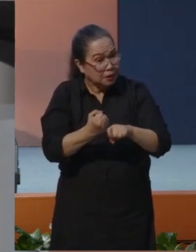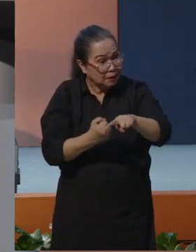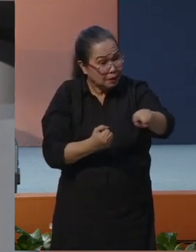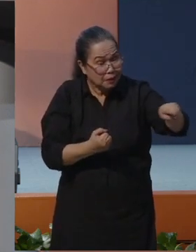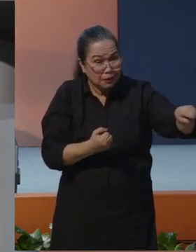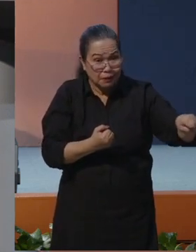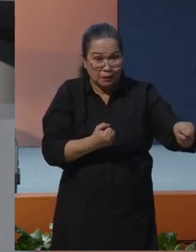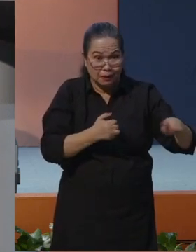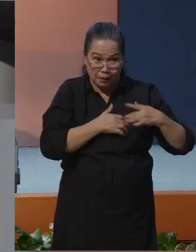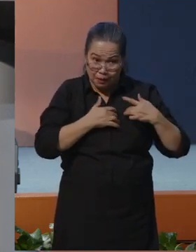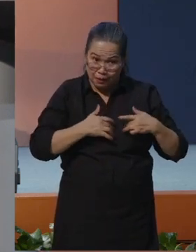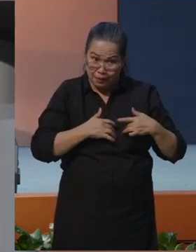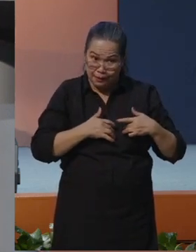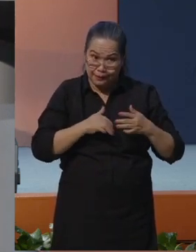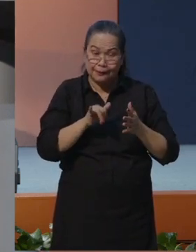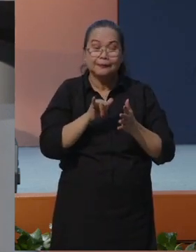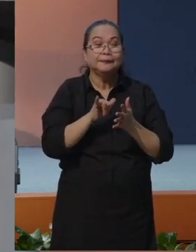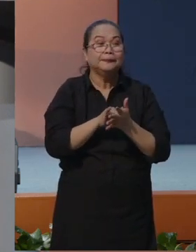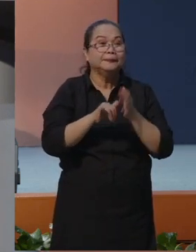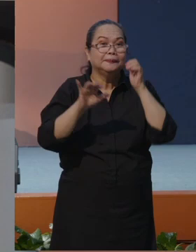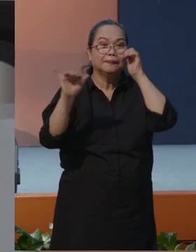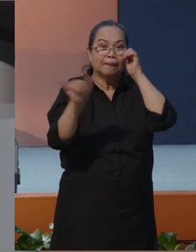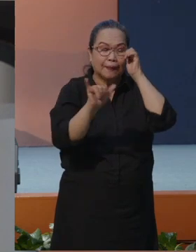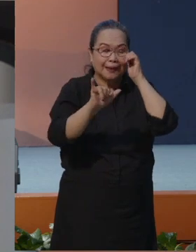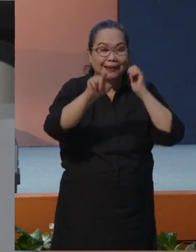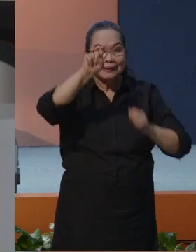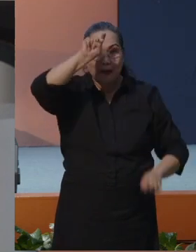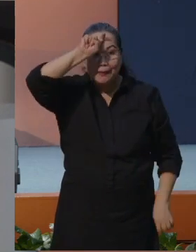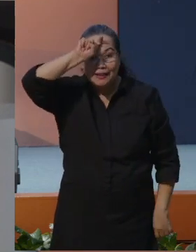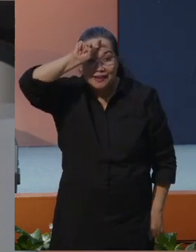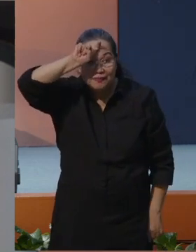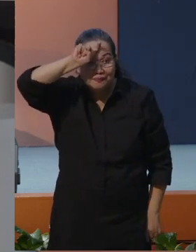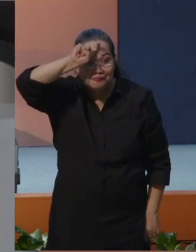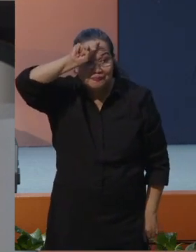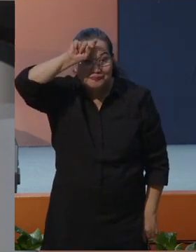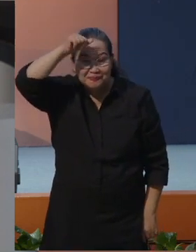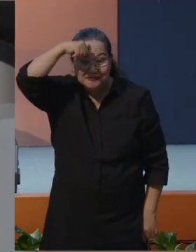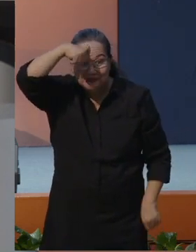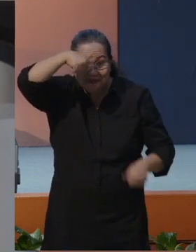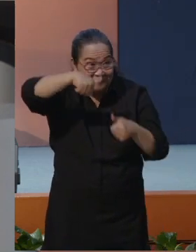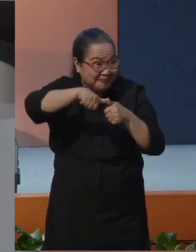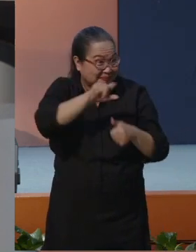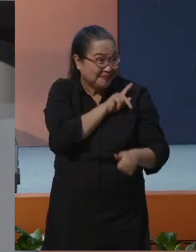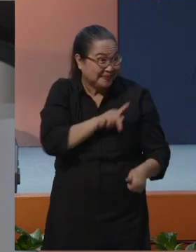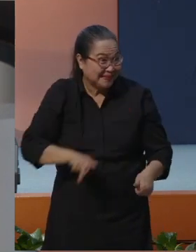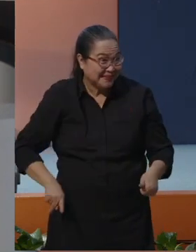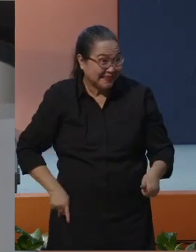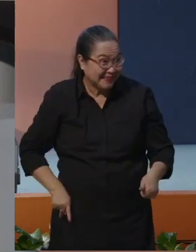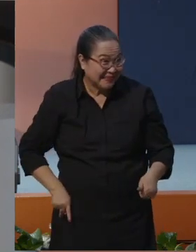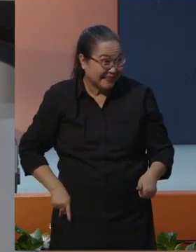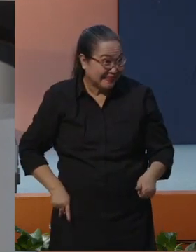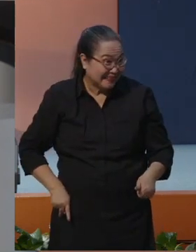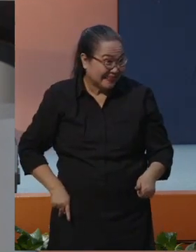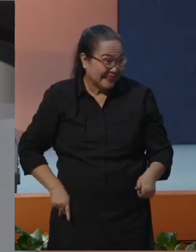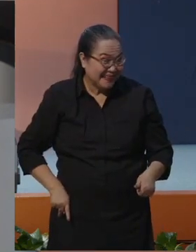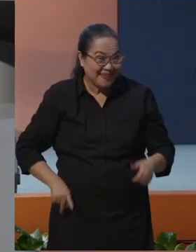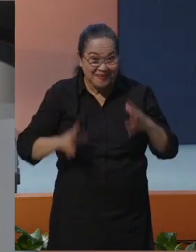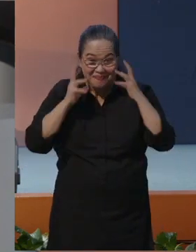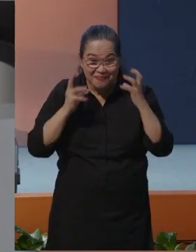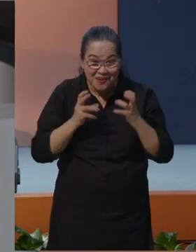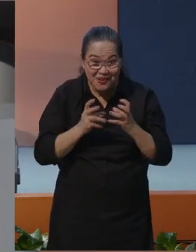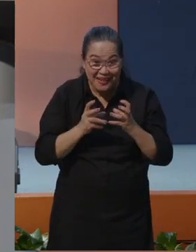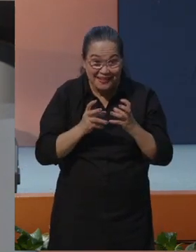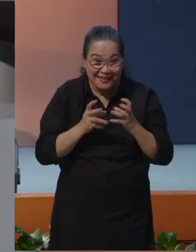nila? Ganito din ang ginawa niya kay Pharaoh. And ang sabi sa Exodus, "And the Lord hardened Pharaoh's